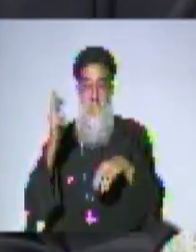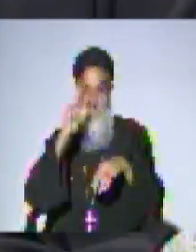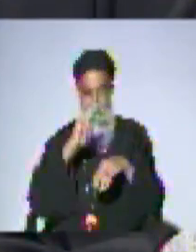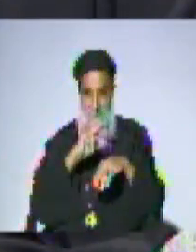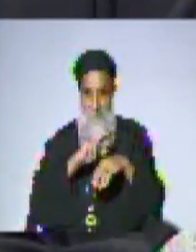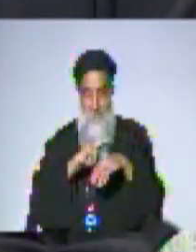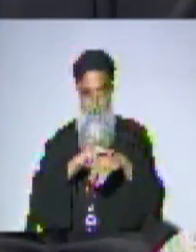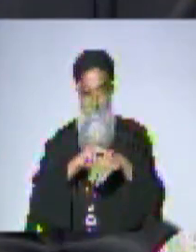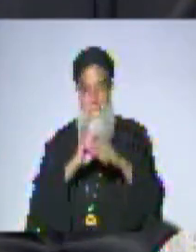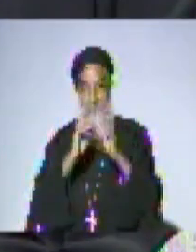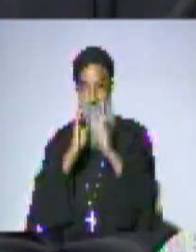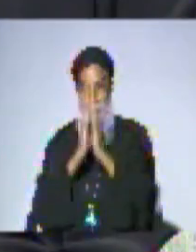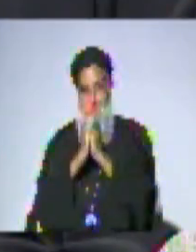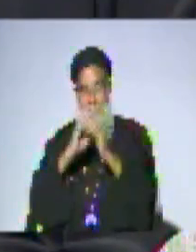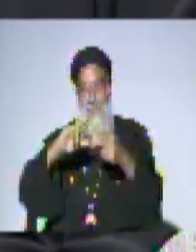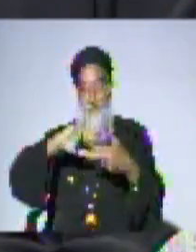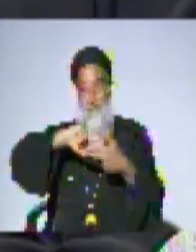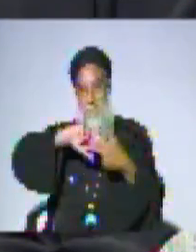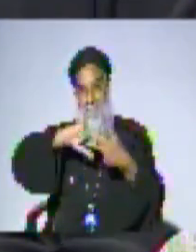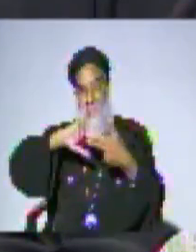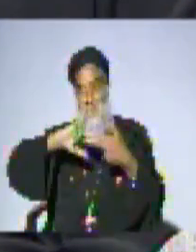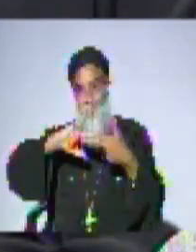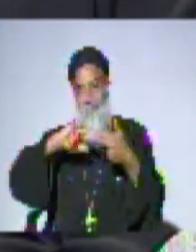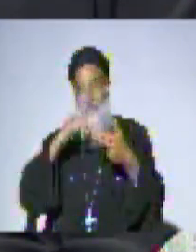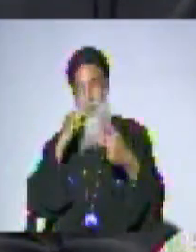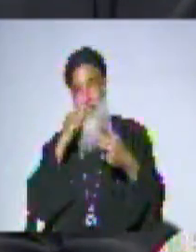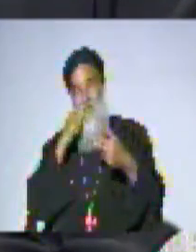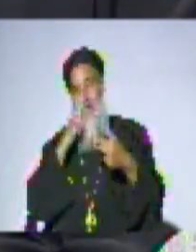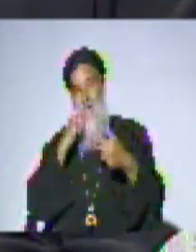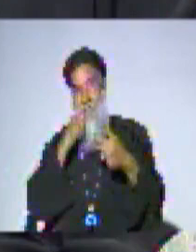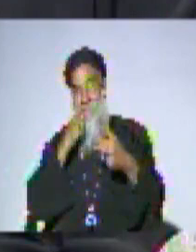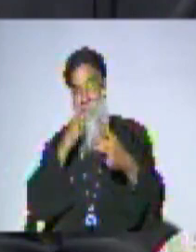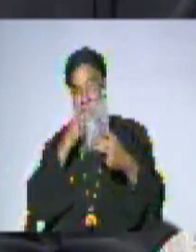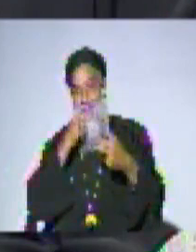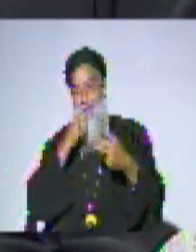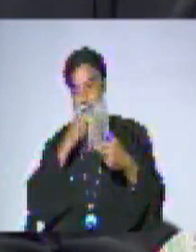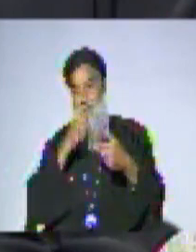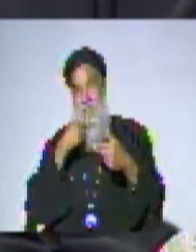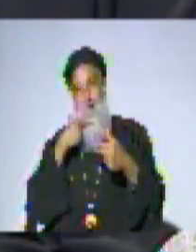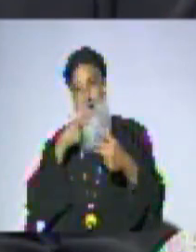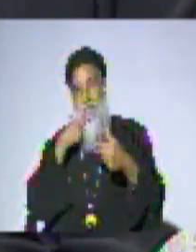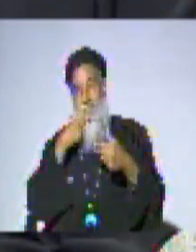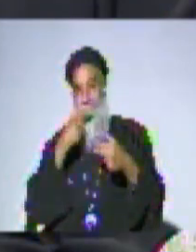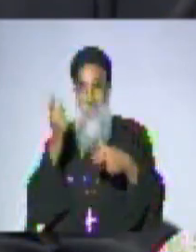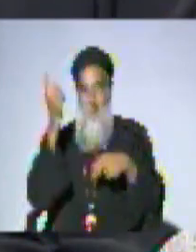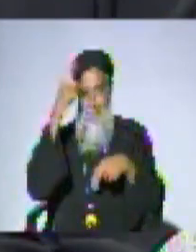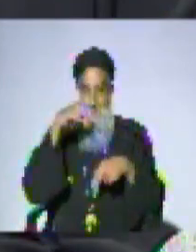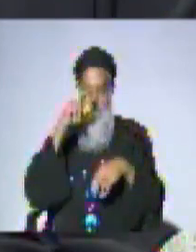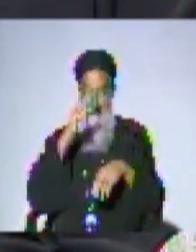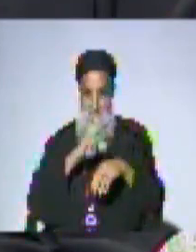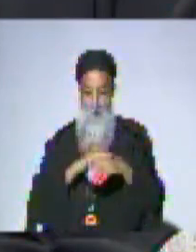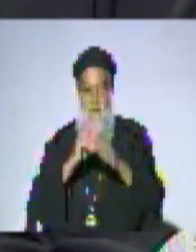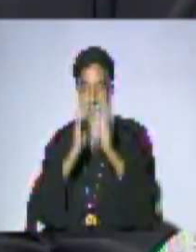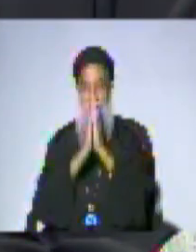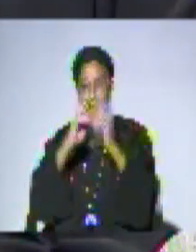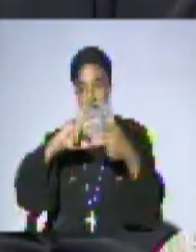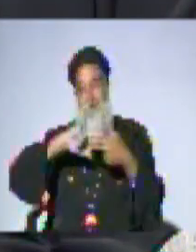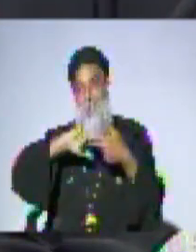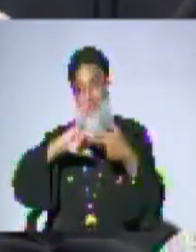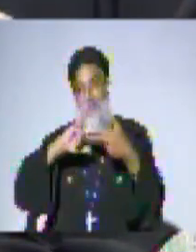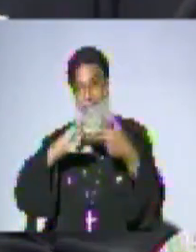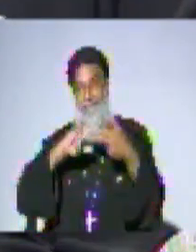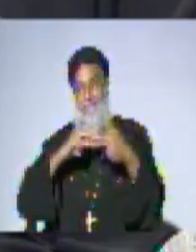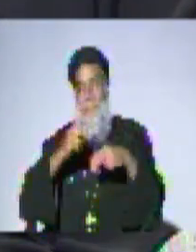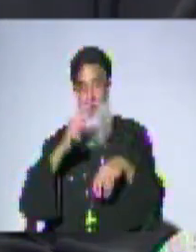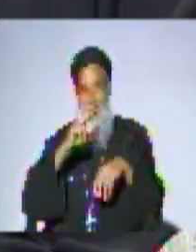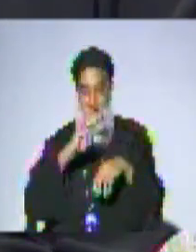اخرى ليوحنا مثلث الطوبه ناخدها يعني المرة الجاية بإذن الله. إن شاء الله. يافتة كده غطت